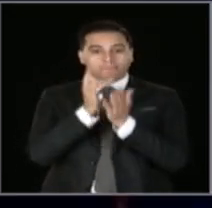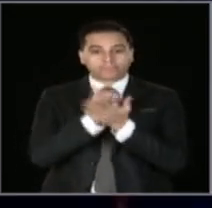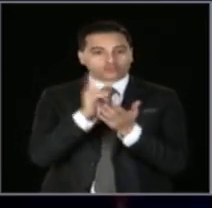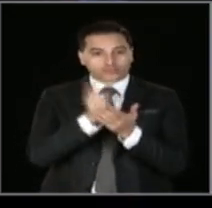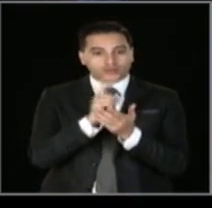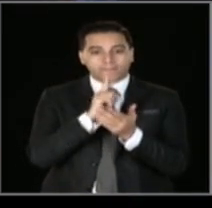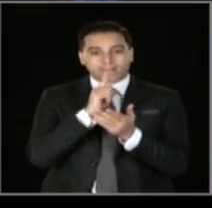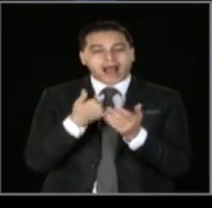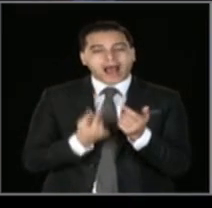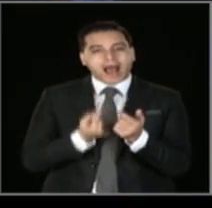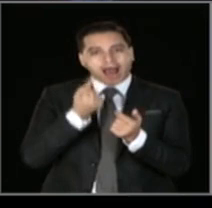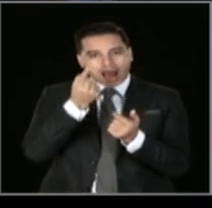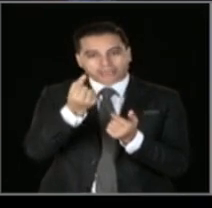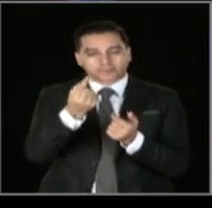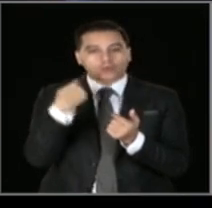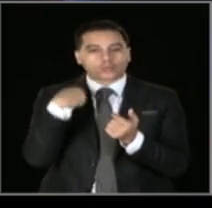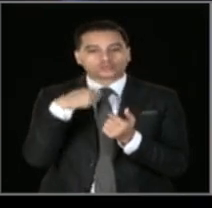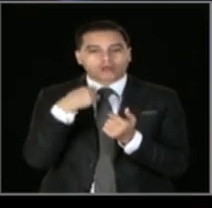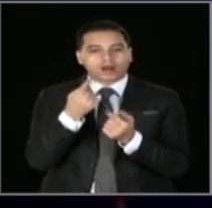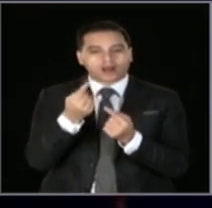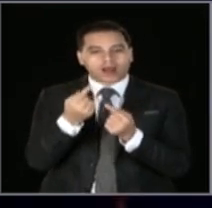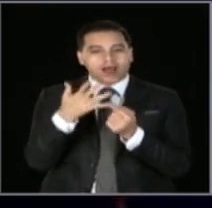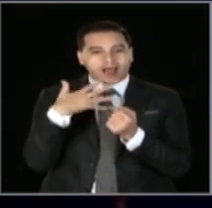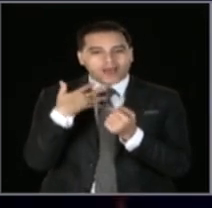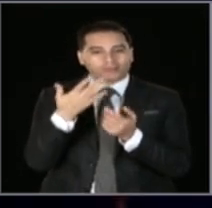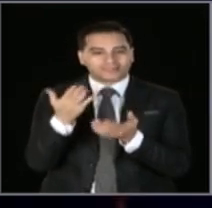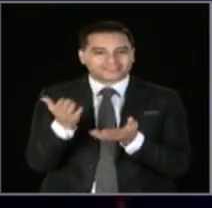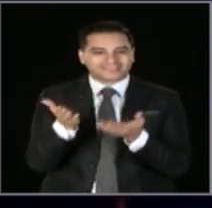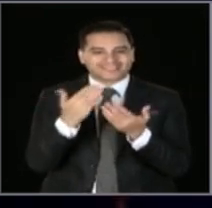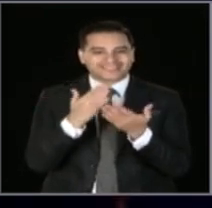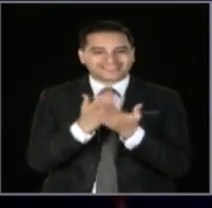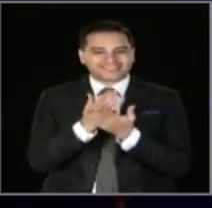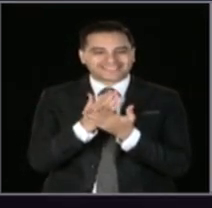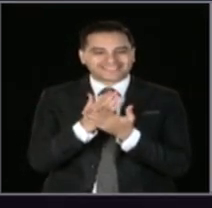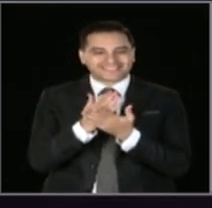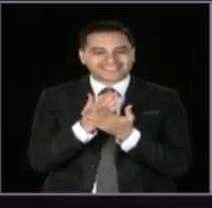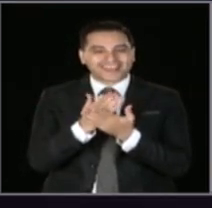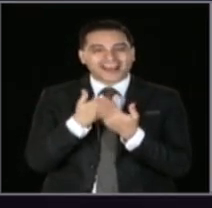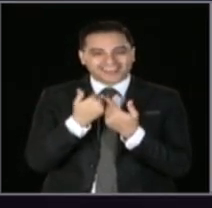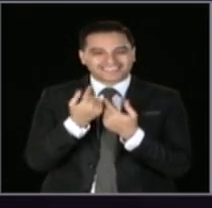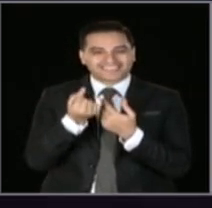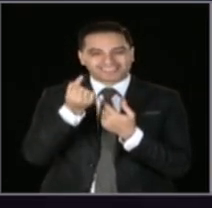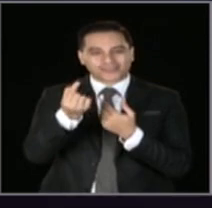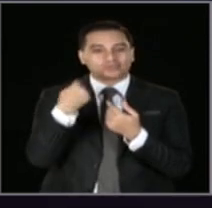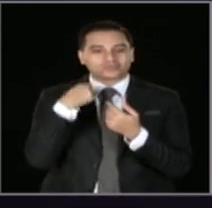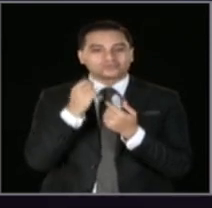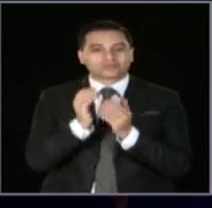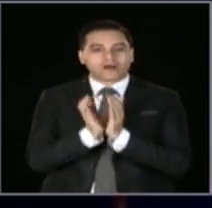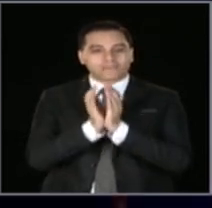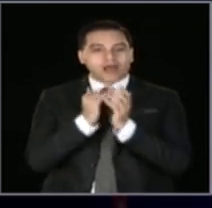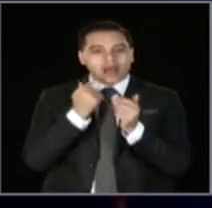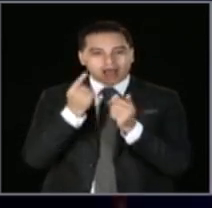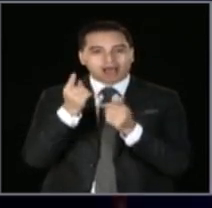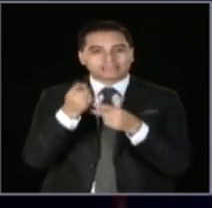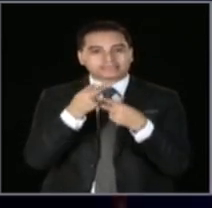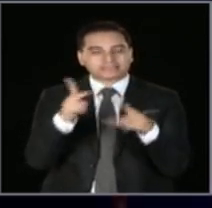ولكن أنا بدبس وزارة التضامن على الهواء مباشرة، بدبس وزارة التضامن.